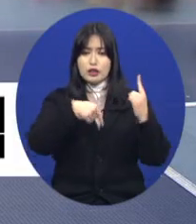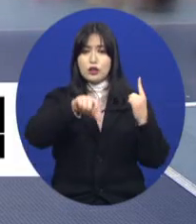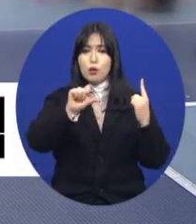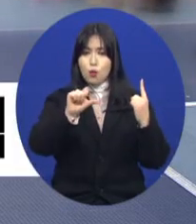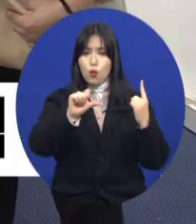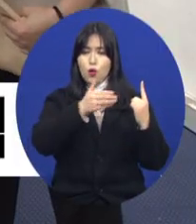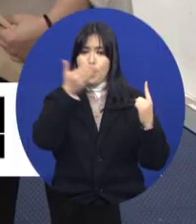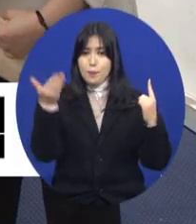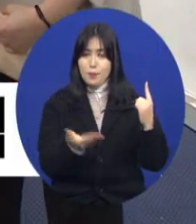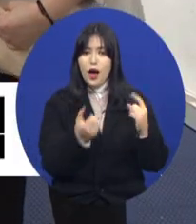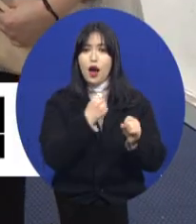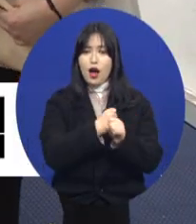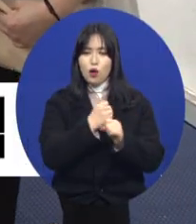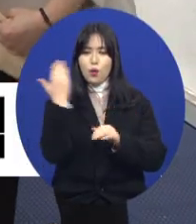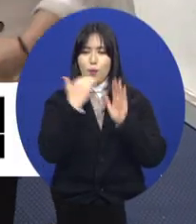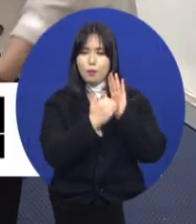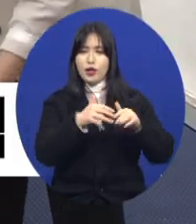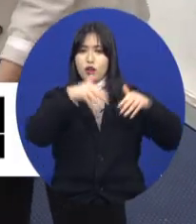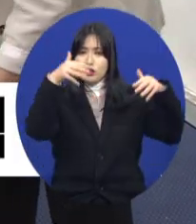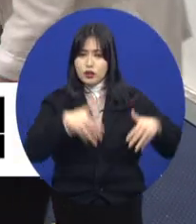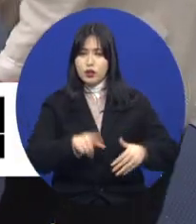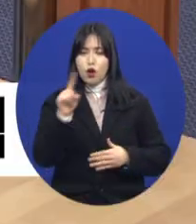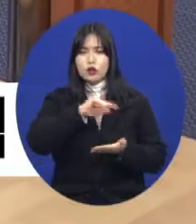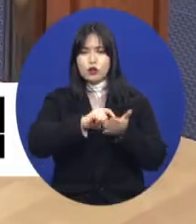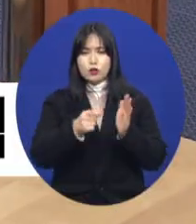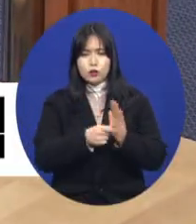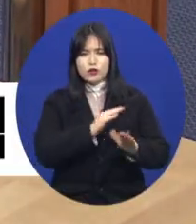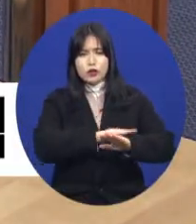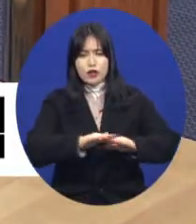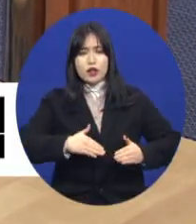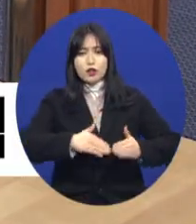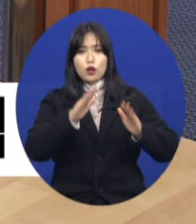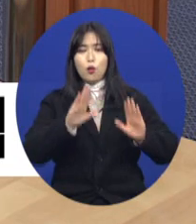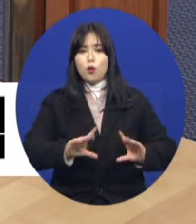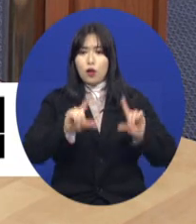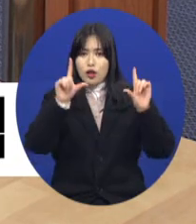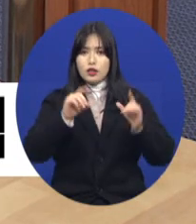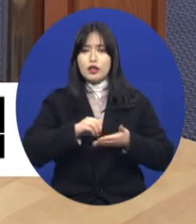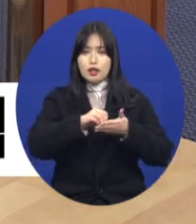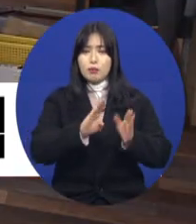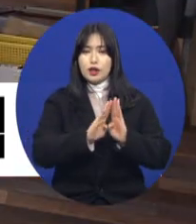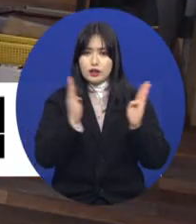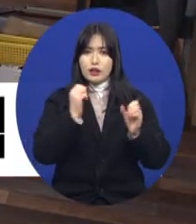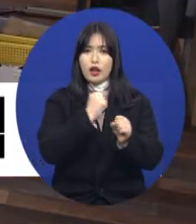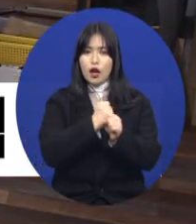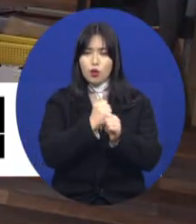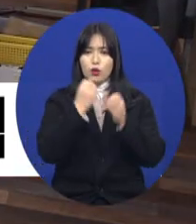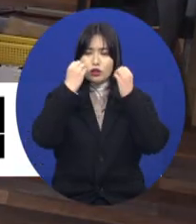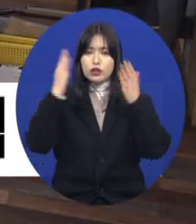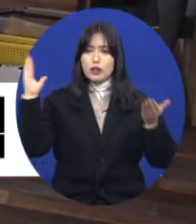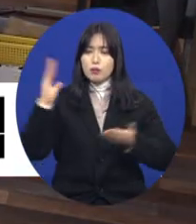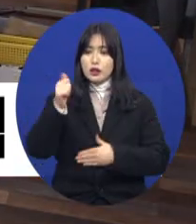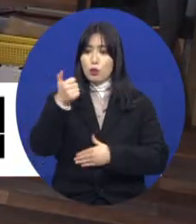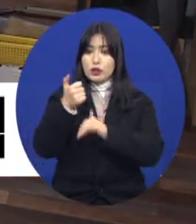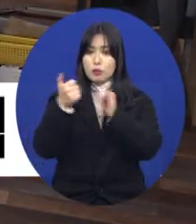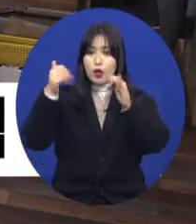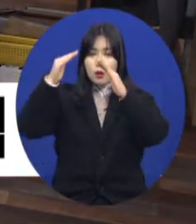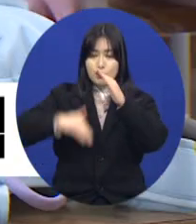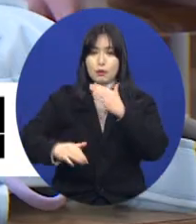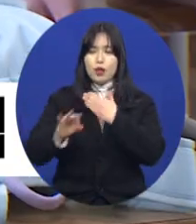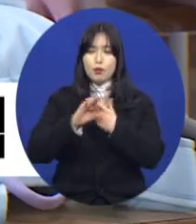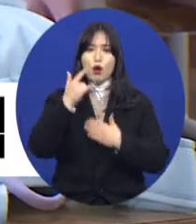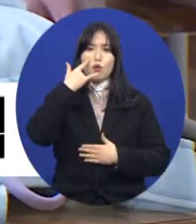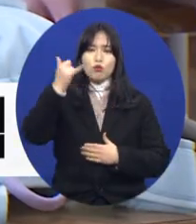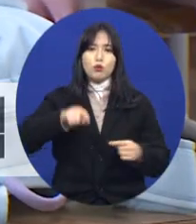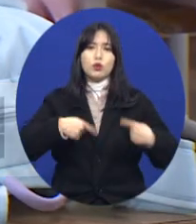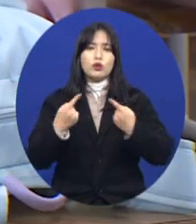단계로 내려가고 방역 체계가 어느정도 갖춰진 올해는 입학식이 열리고 신입생이 50명 미만 이면 학부